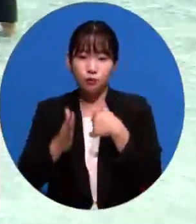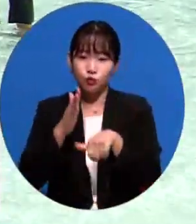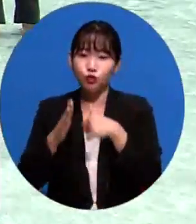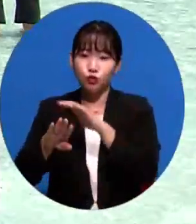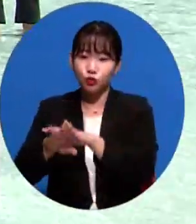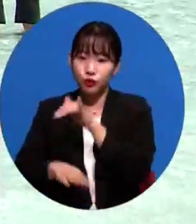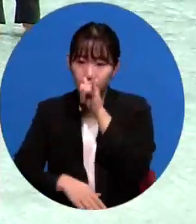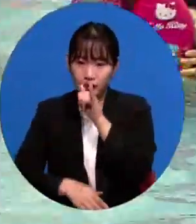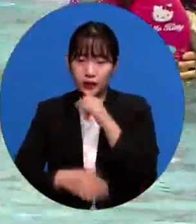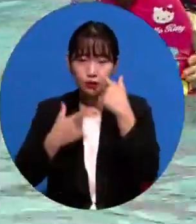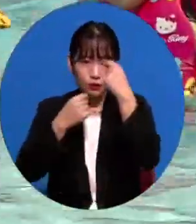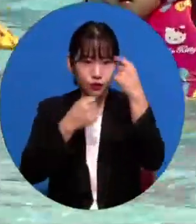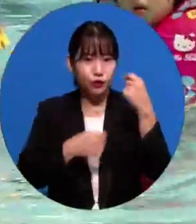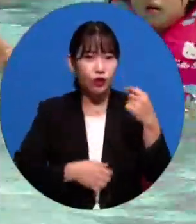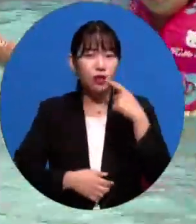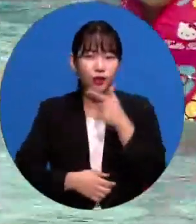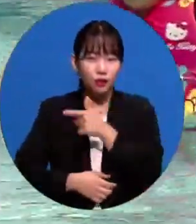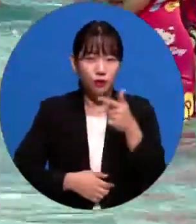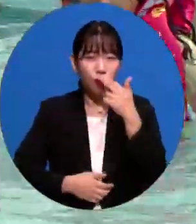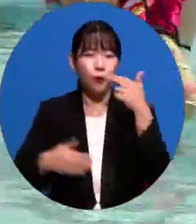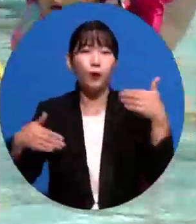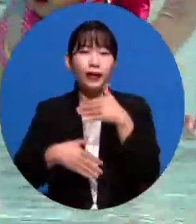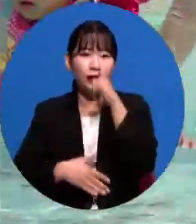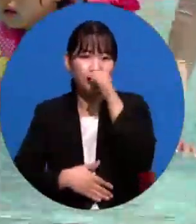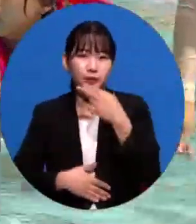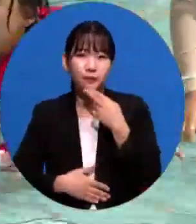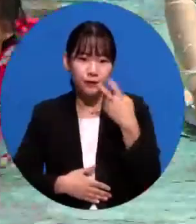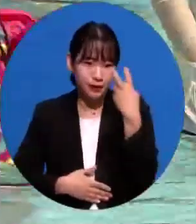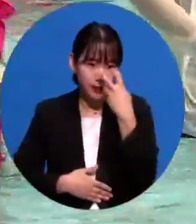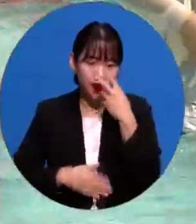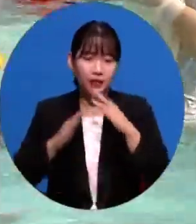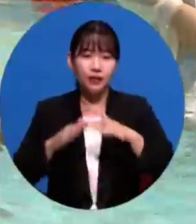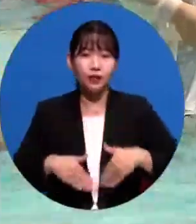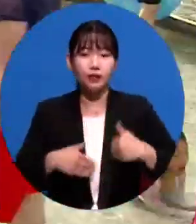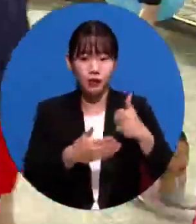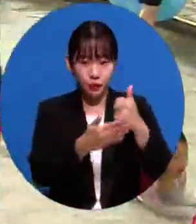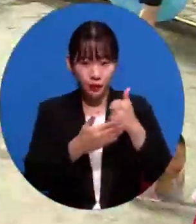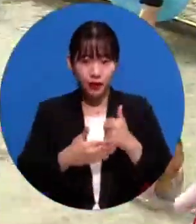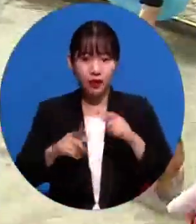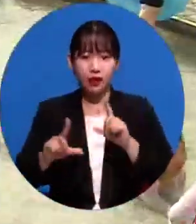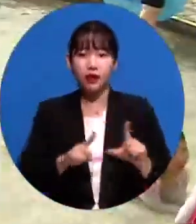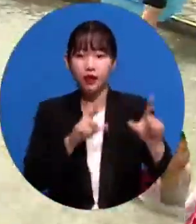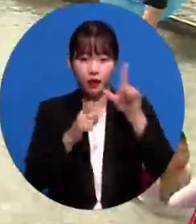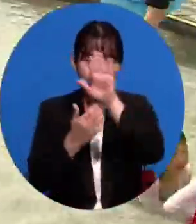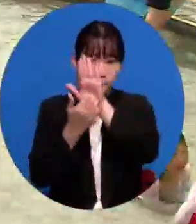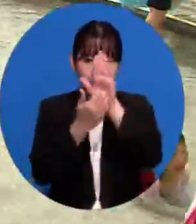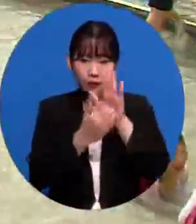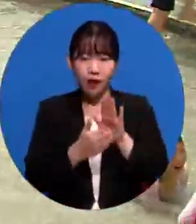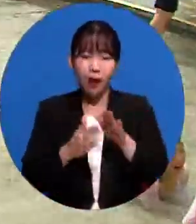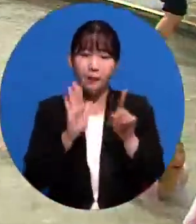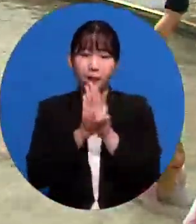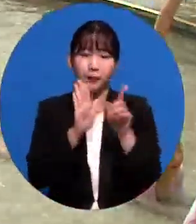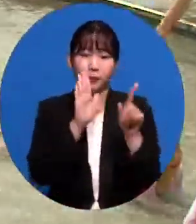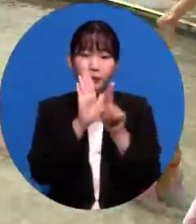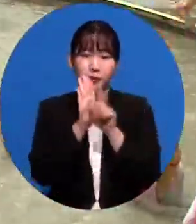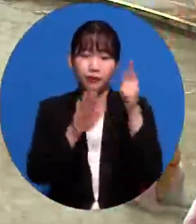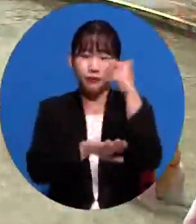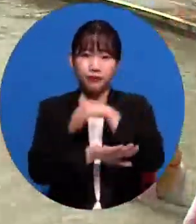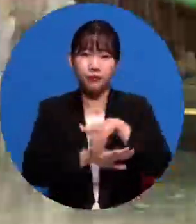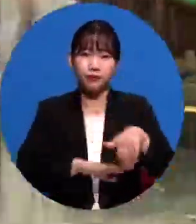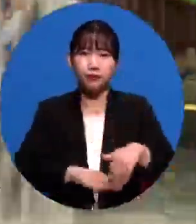비치 의 주기적 소도 쾅 계정으로 전라남도는 이용객들에게 도 생활에 방역 규칙을 홍보할 예정입니다